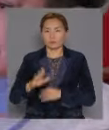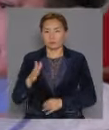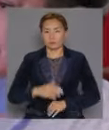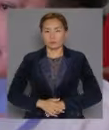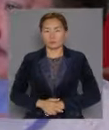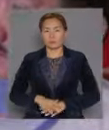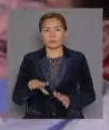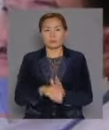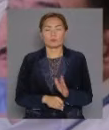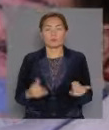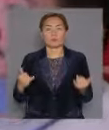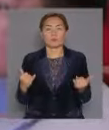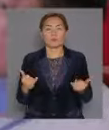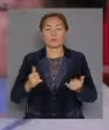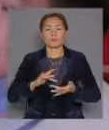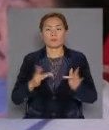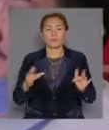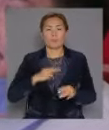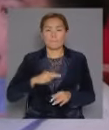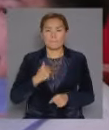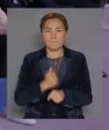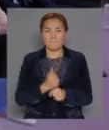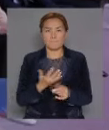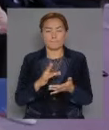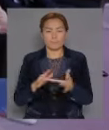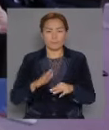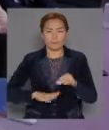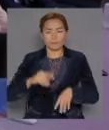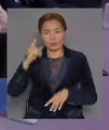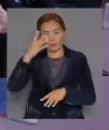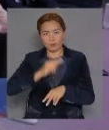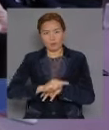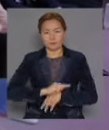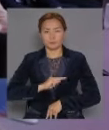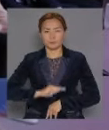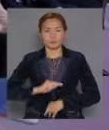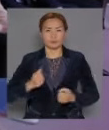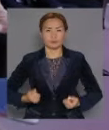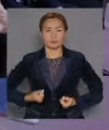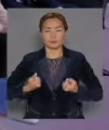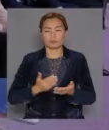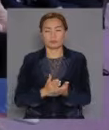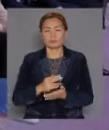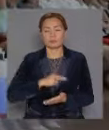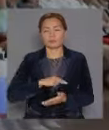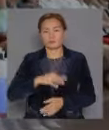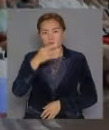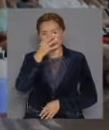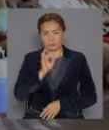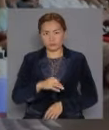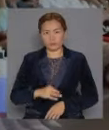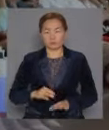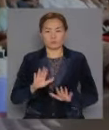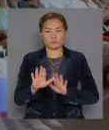талқыланды. Сессия барысында цифрлық платформалар, технологиялар, психологиялық педагогикалық сүйемелдеу бөлімдері қызметінің тәжірибесіндегі